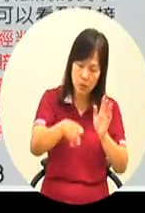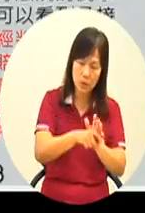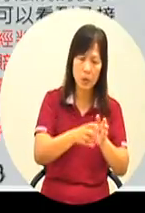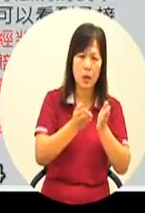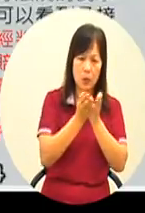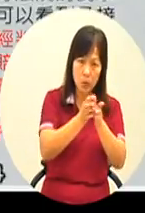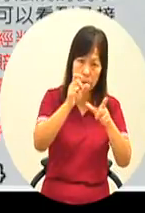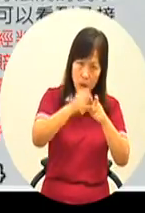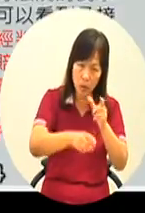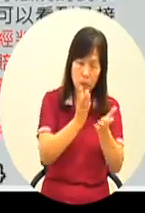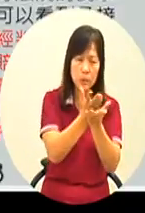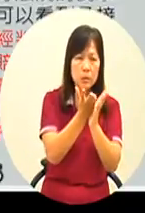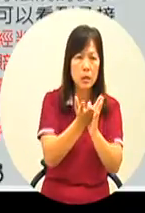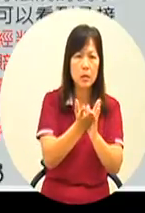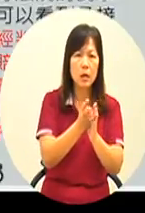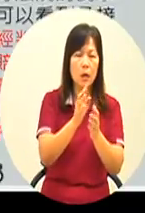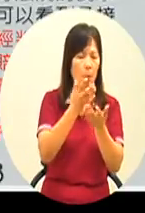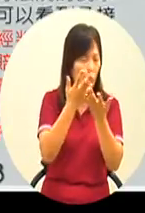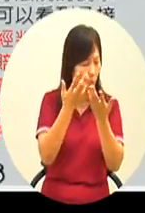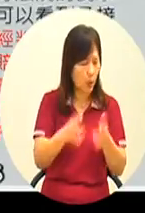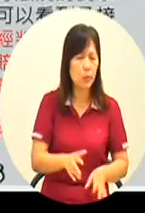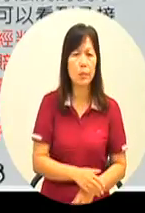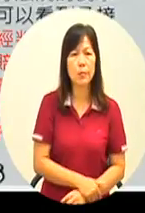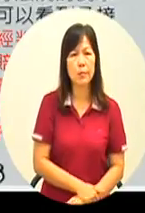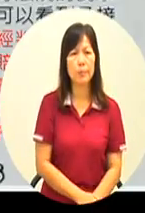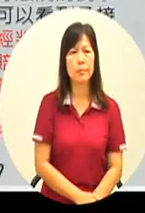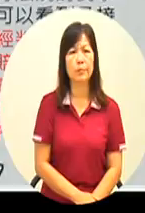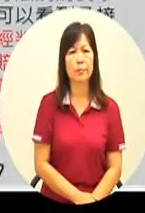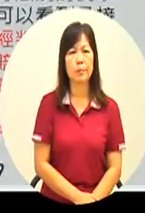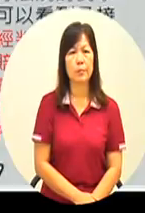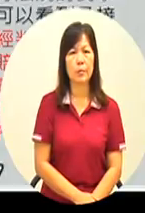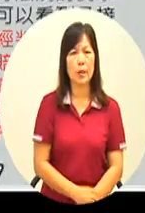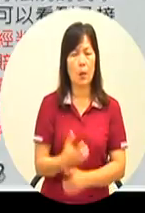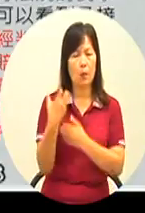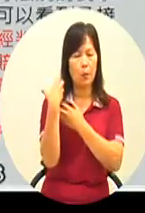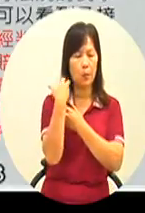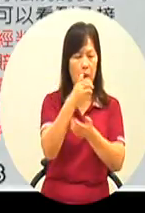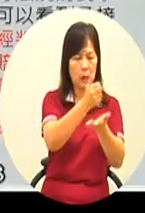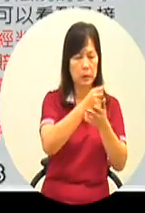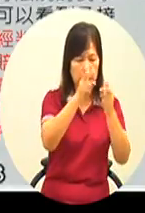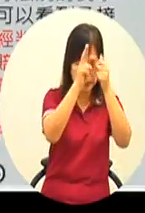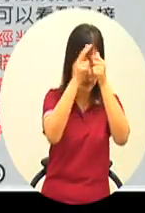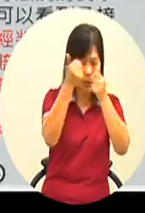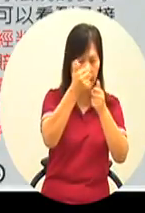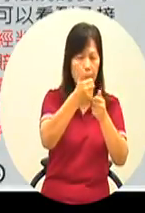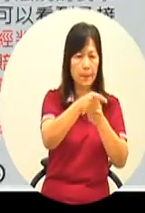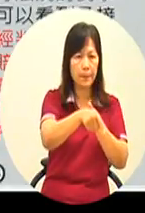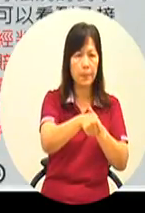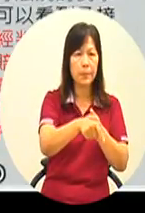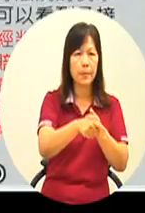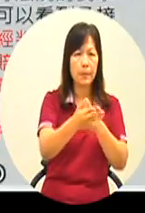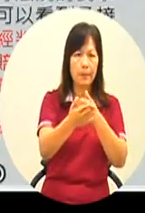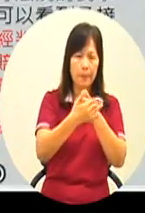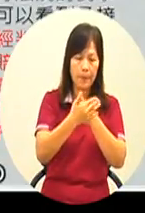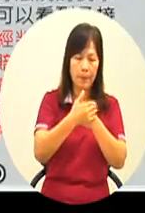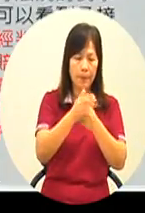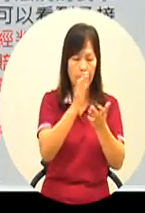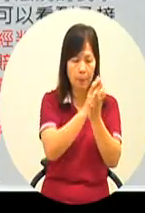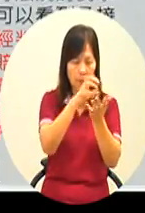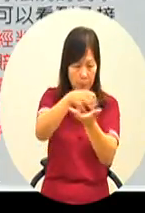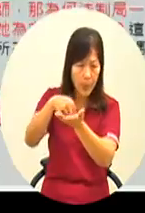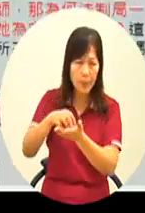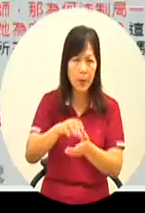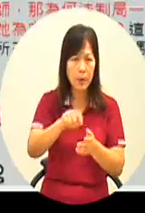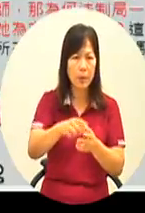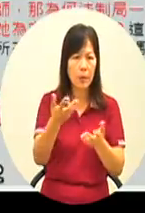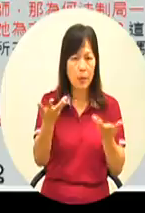公司，还有很多都有请许明春律师来处理相关的案